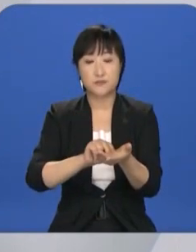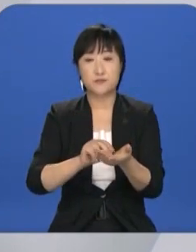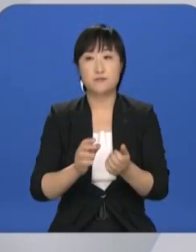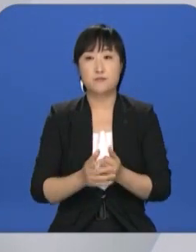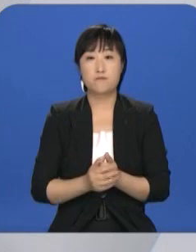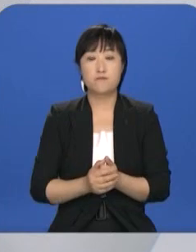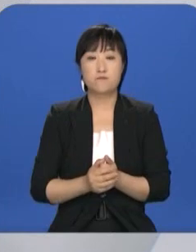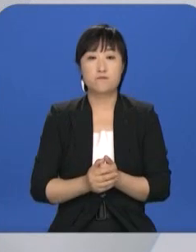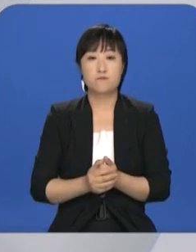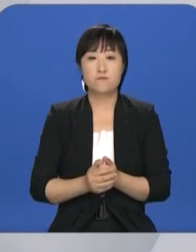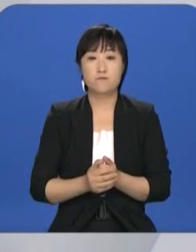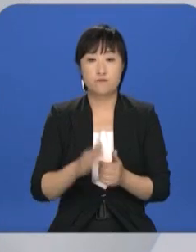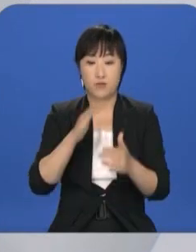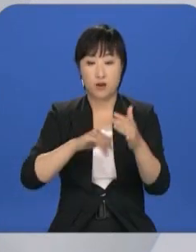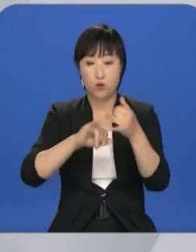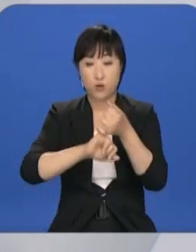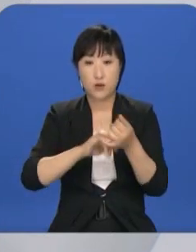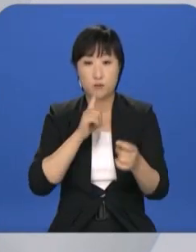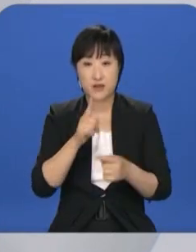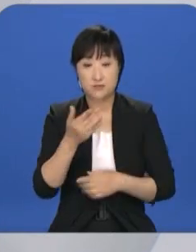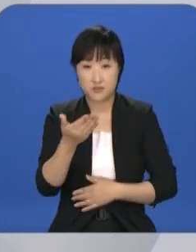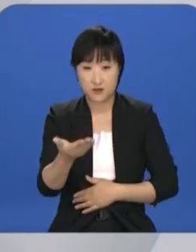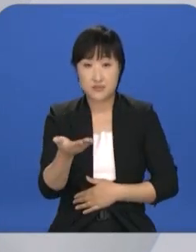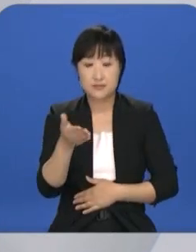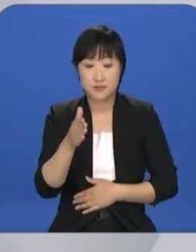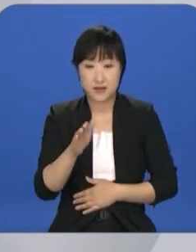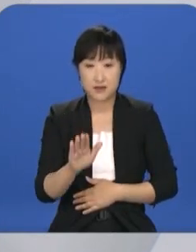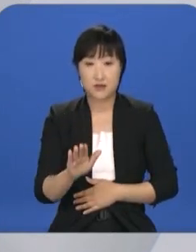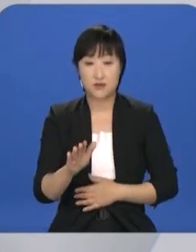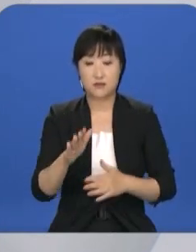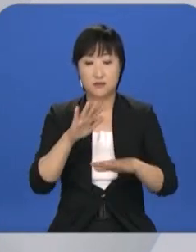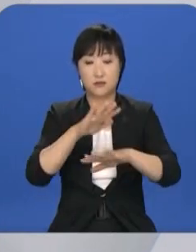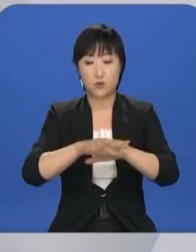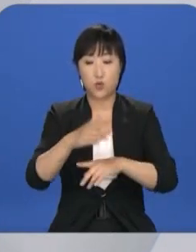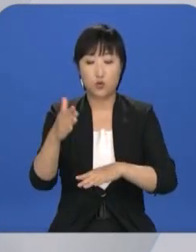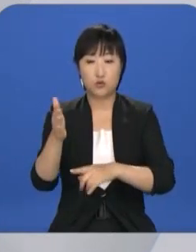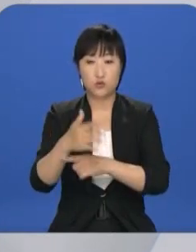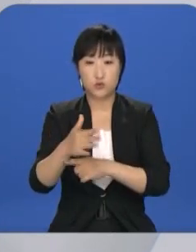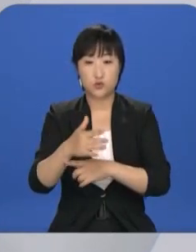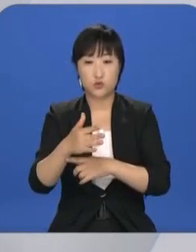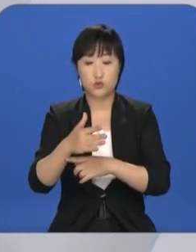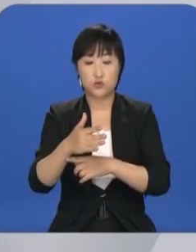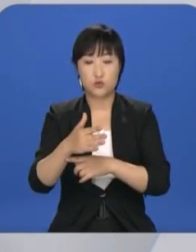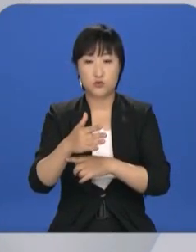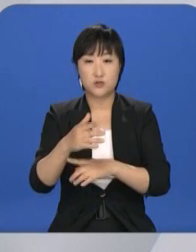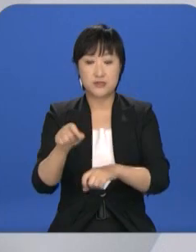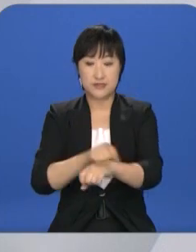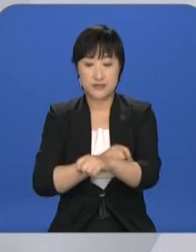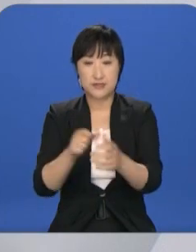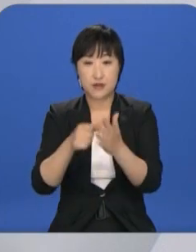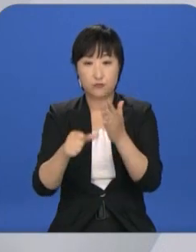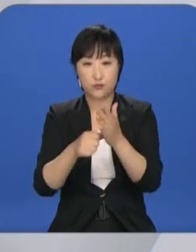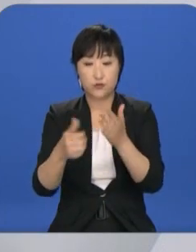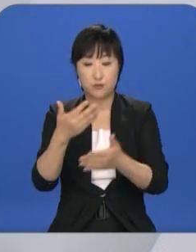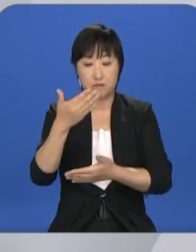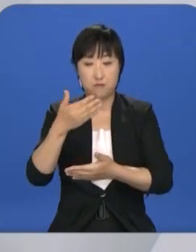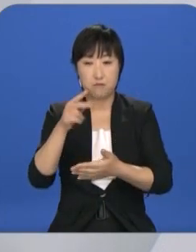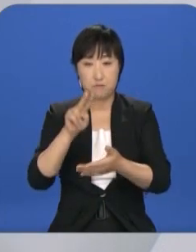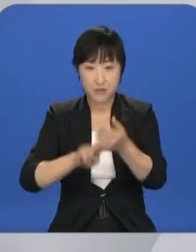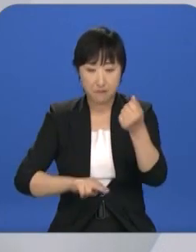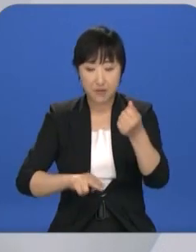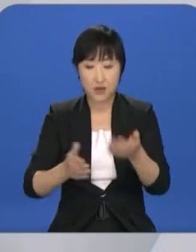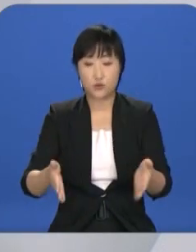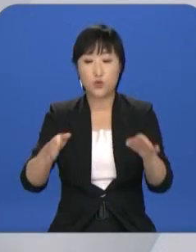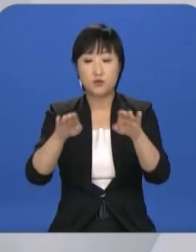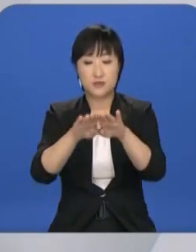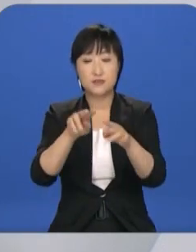제가 공약에 말씀드렸듯이 농수특산물 유통공사를 설립하여 판로